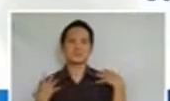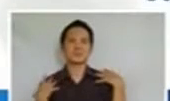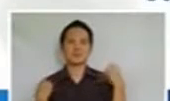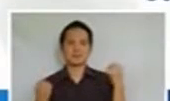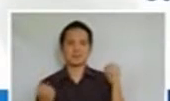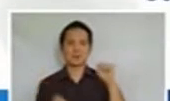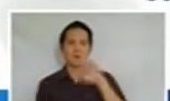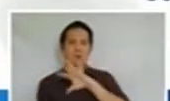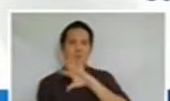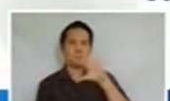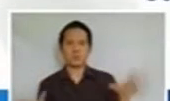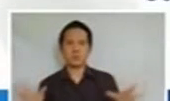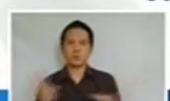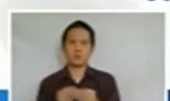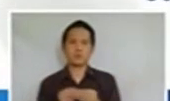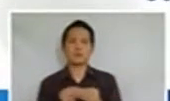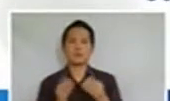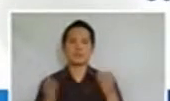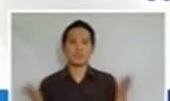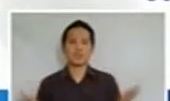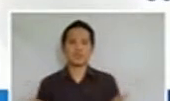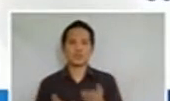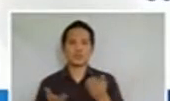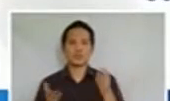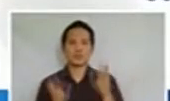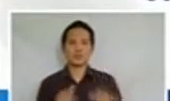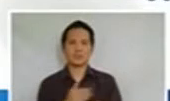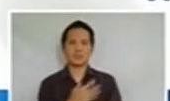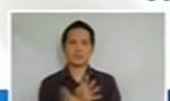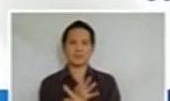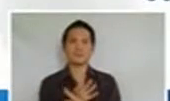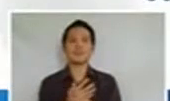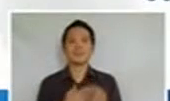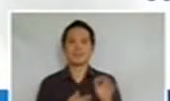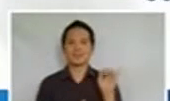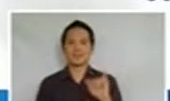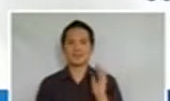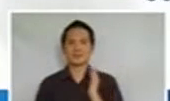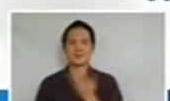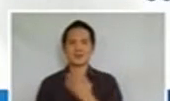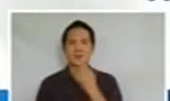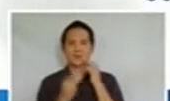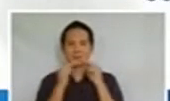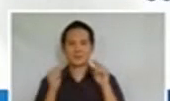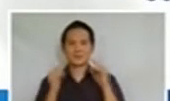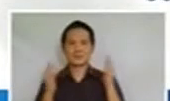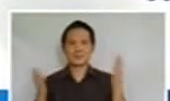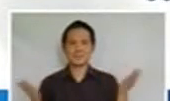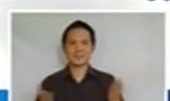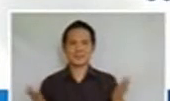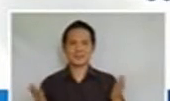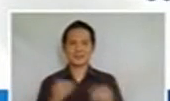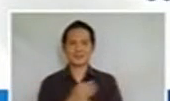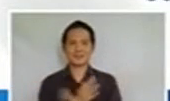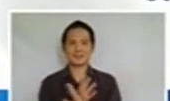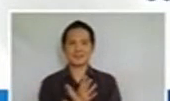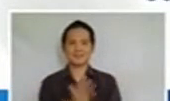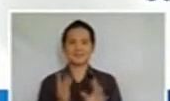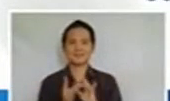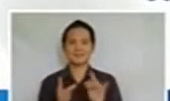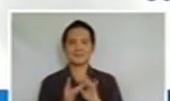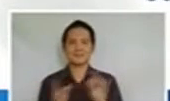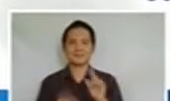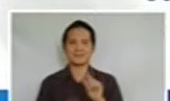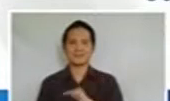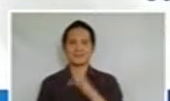32,295 ang dami ng mga nagpositibo sa COVID-19. Kahapon, nadagdagan ng 18 ang mga nasawi, kaya umabot na ito